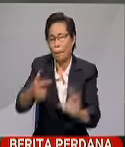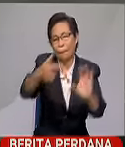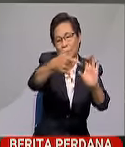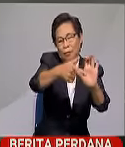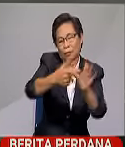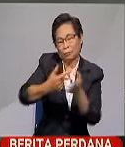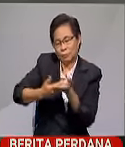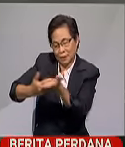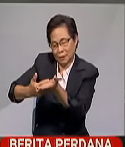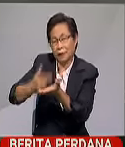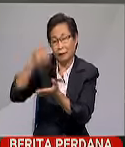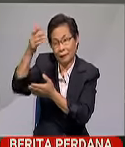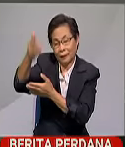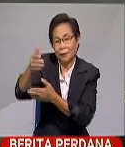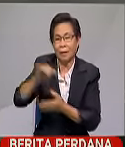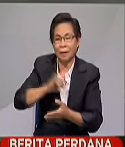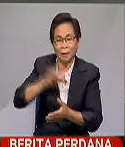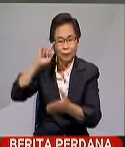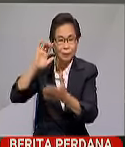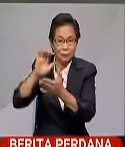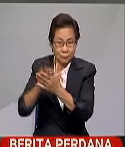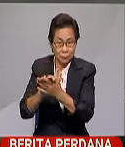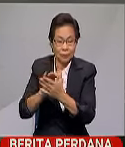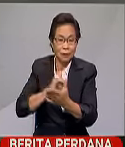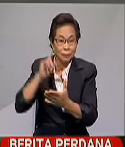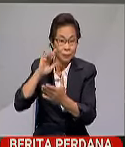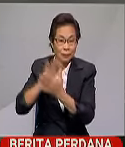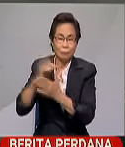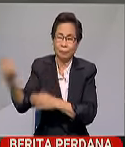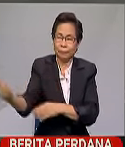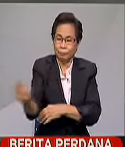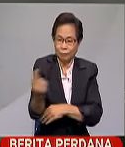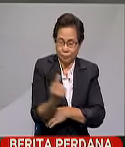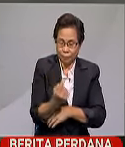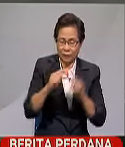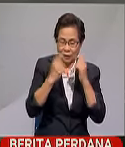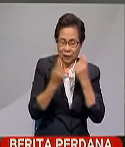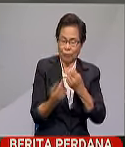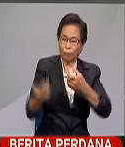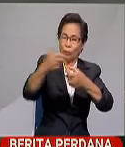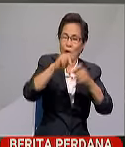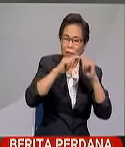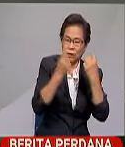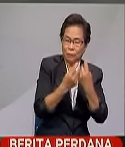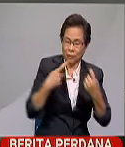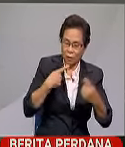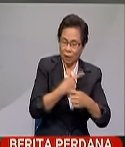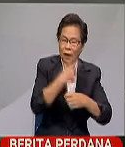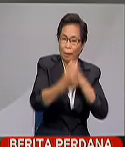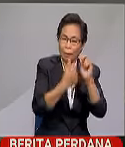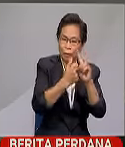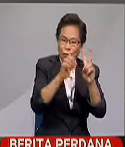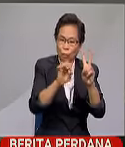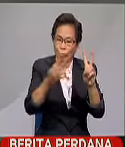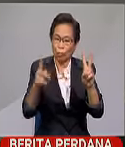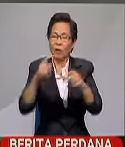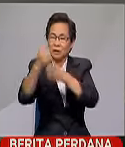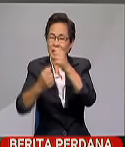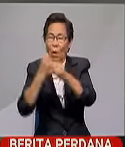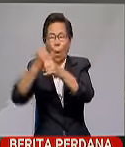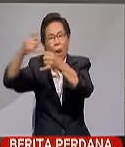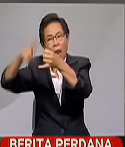Dan kita yakin yang jika beliau datang ke tim kita tahun 2021, ia tahun yang terakhir untuk